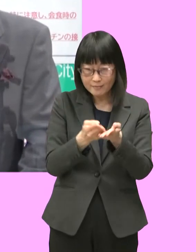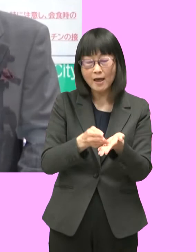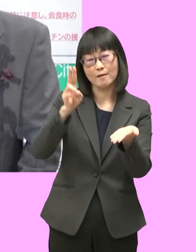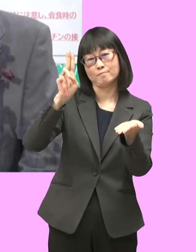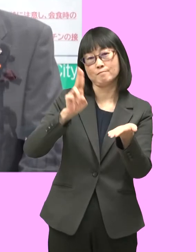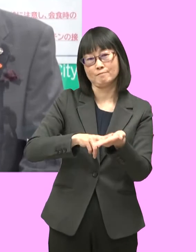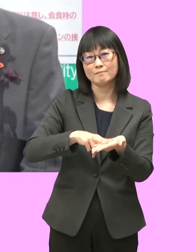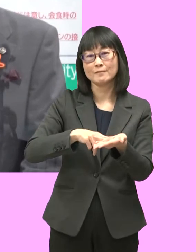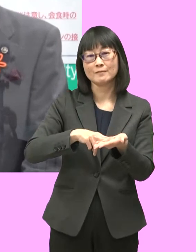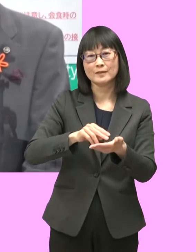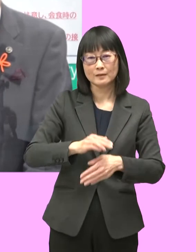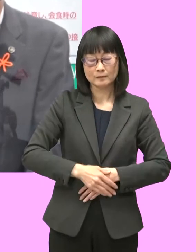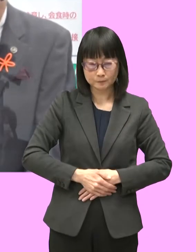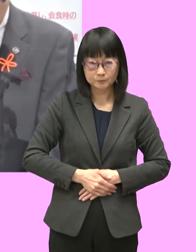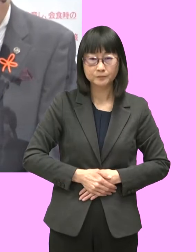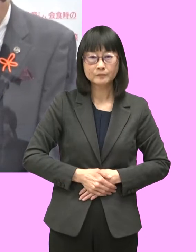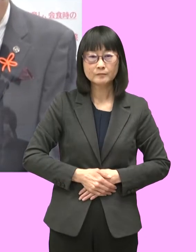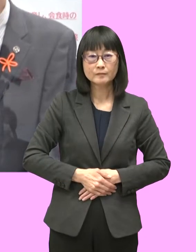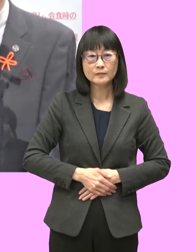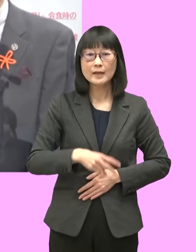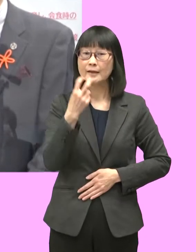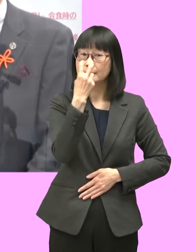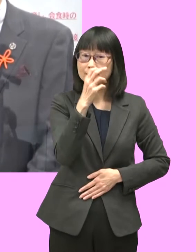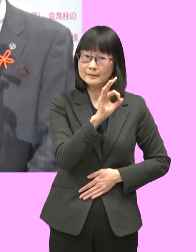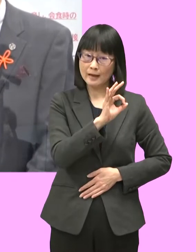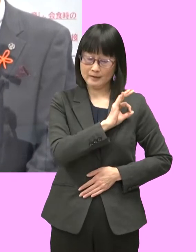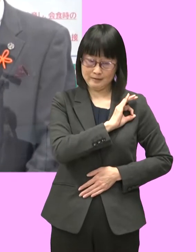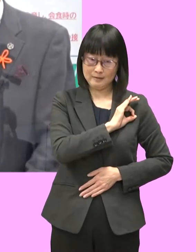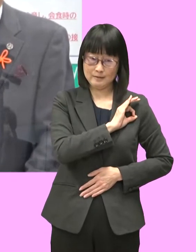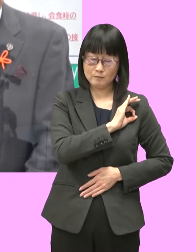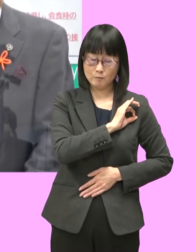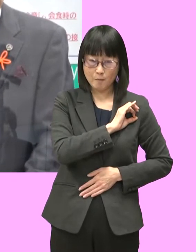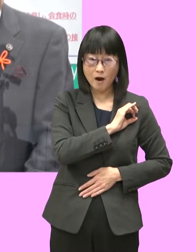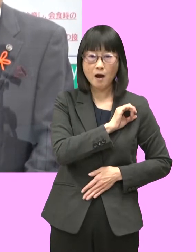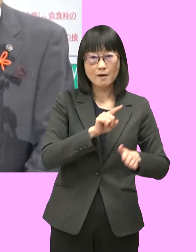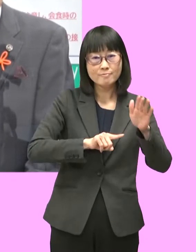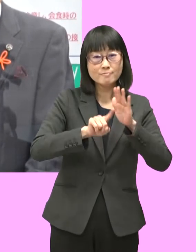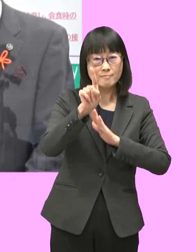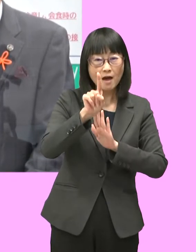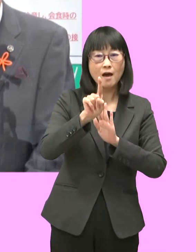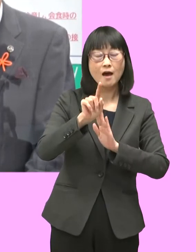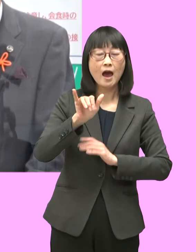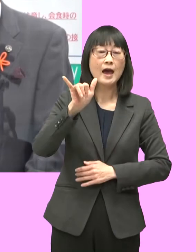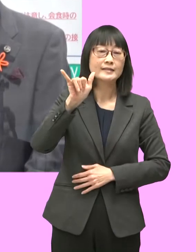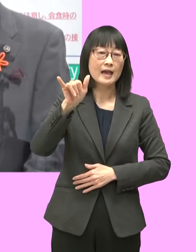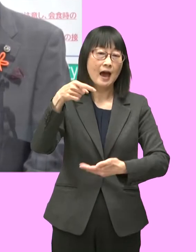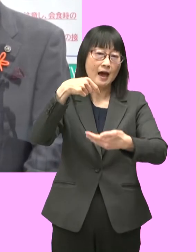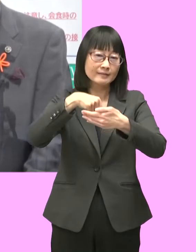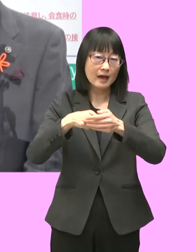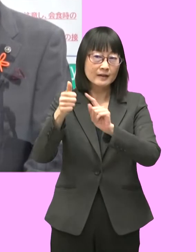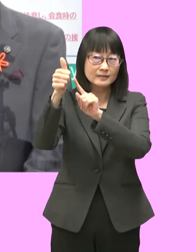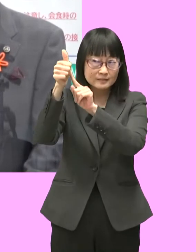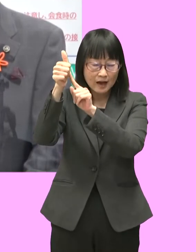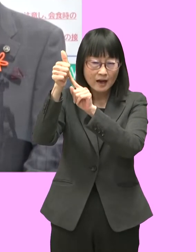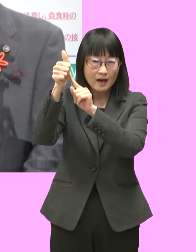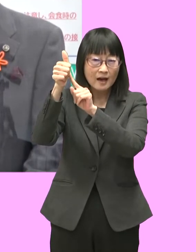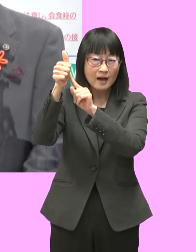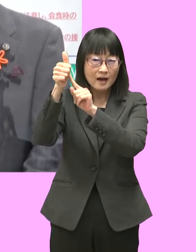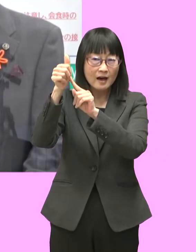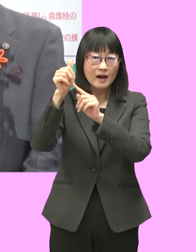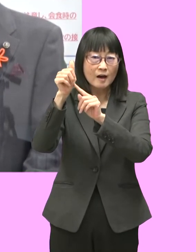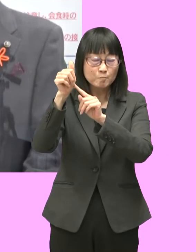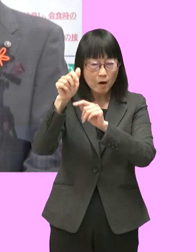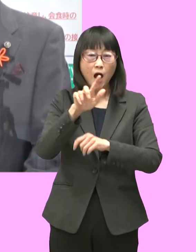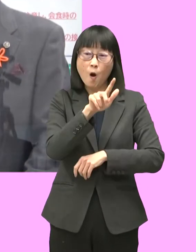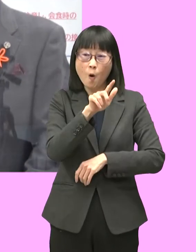りで、柳井さんはじめですね、それなり の、 あのクリエイターとか、あるいはそのこの食スイーツ